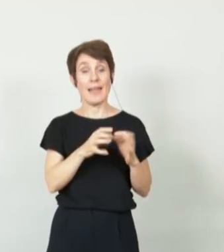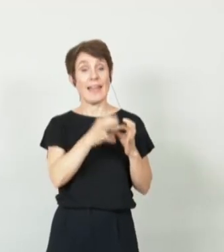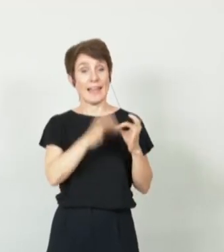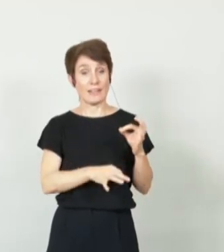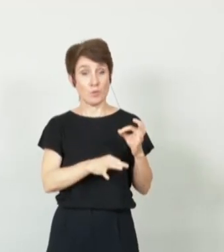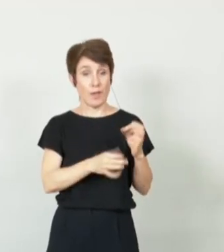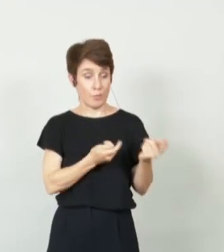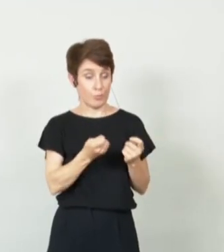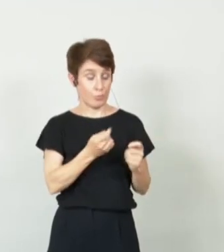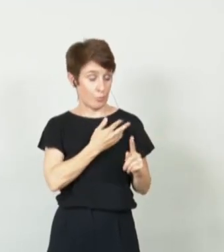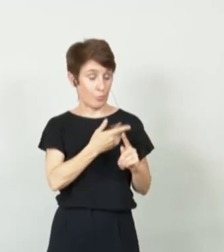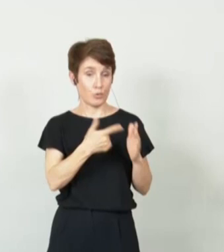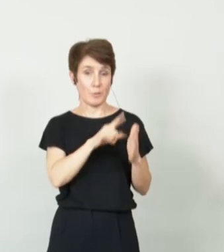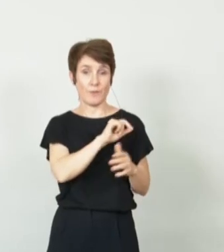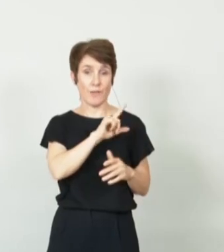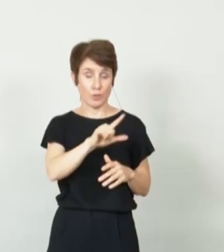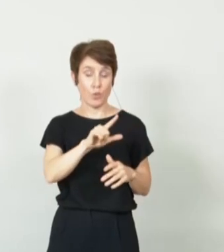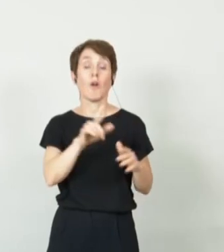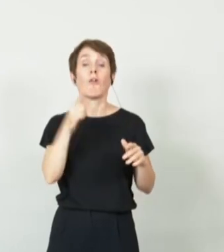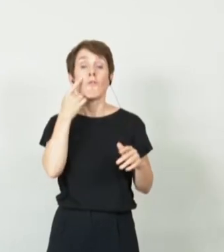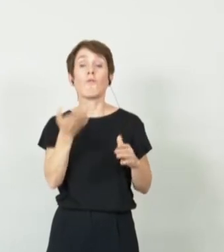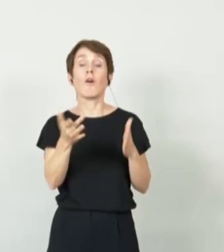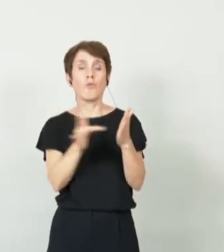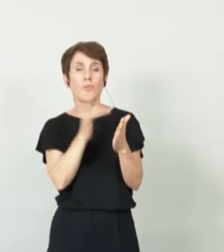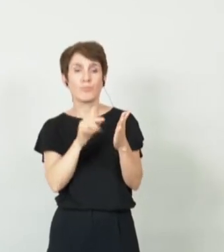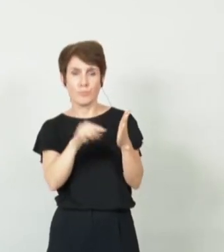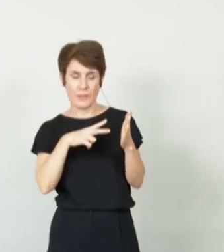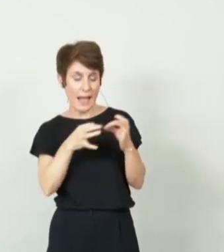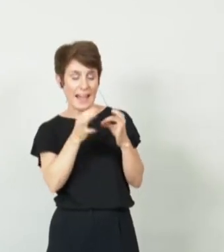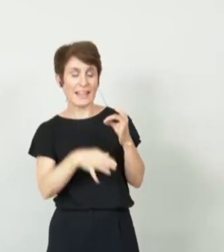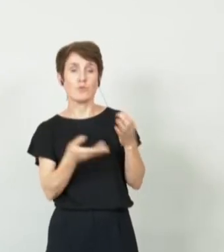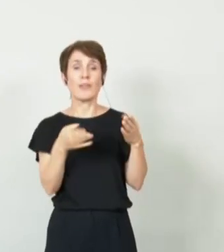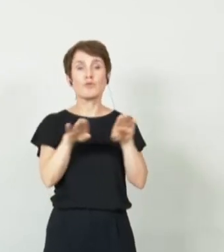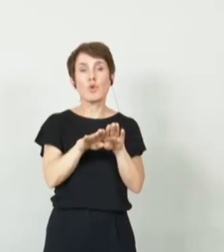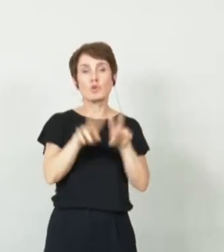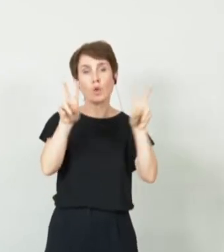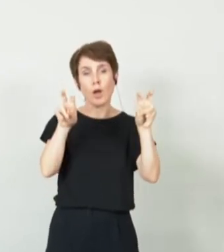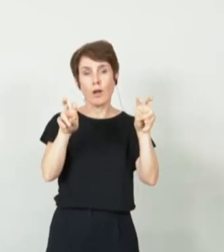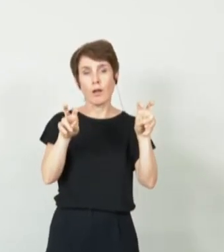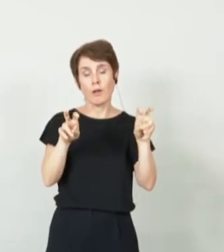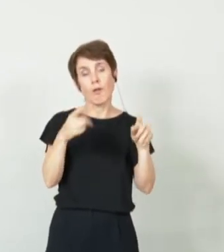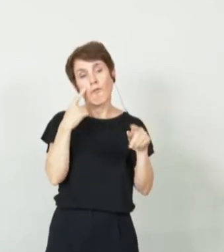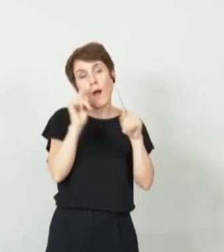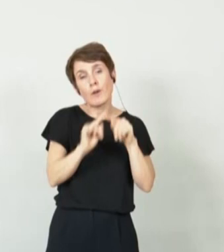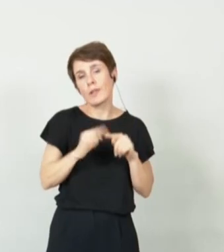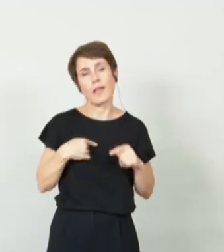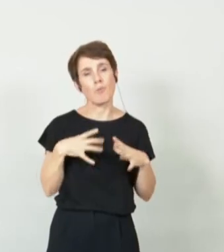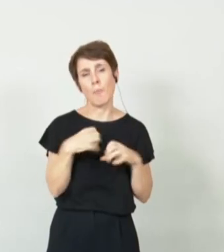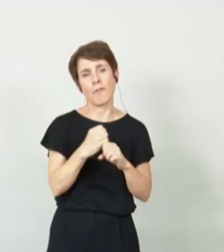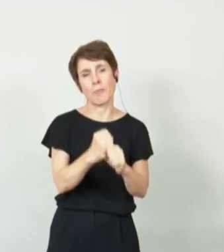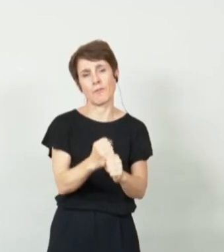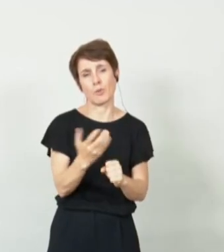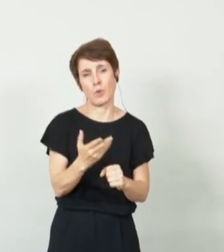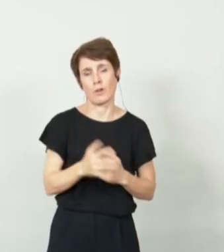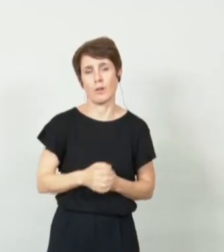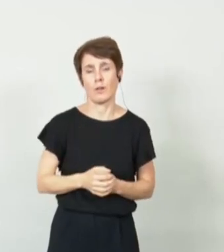du docks 0 les résultats si vous voulez aller au résultat de clôture voir le détail je vais très vite en deux phrases dire que le